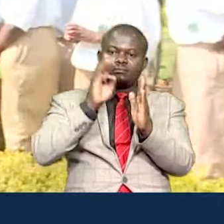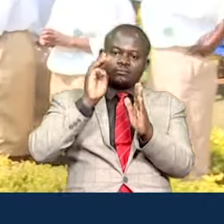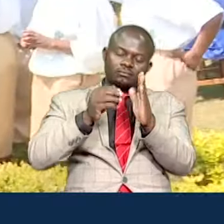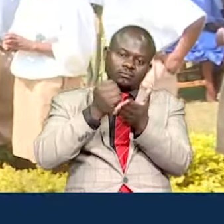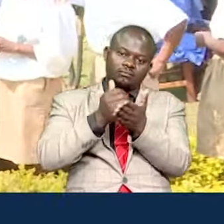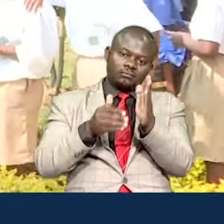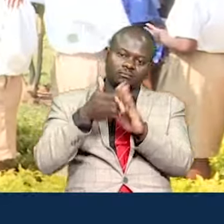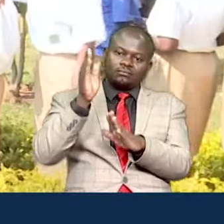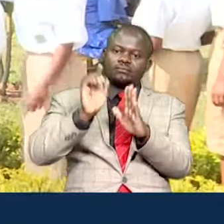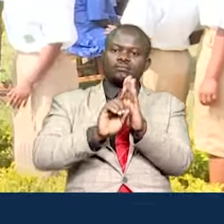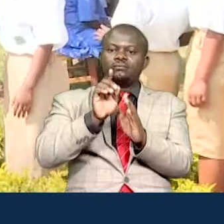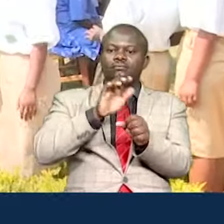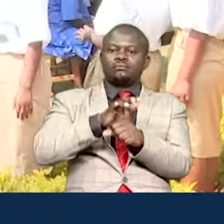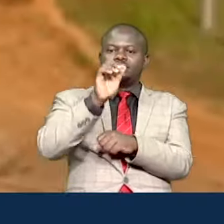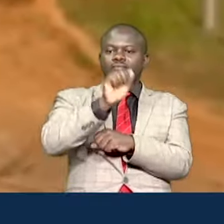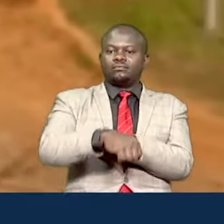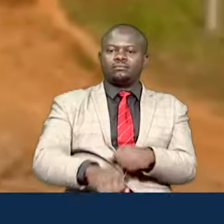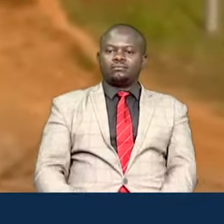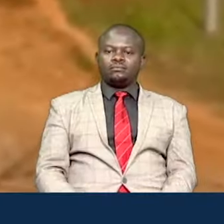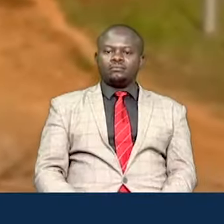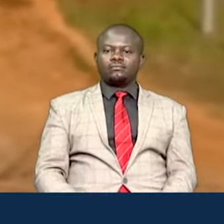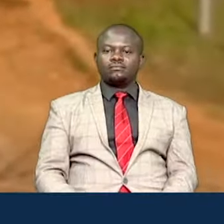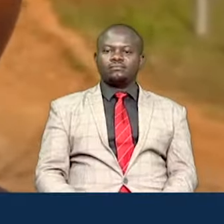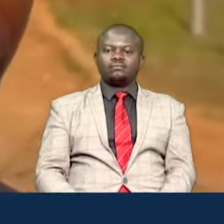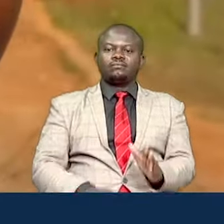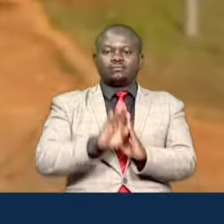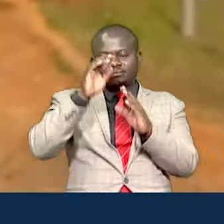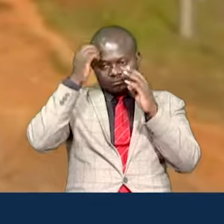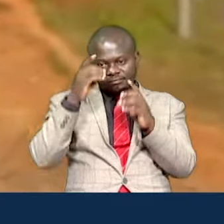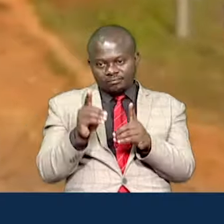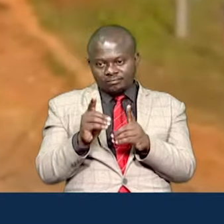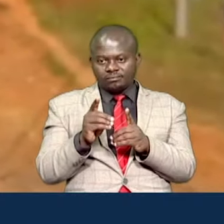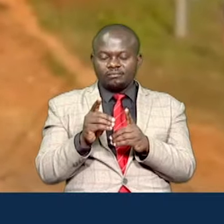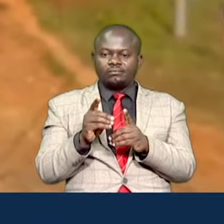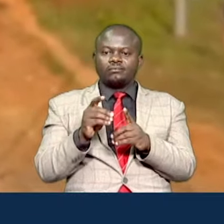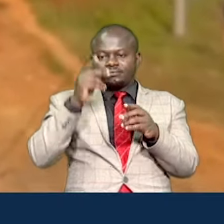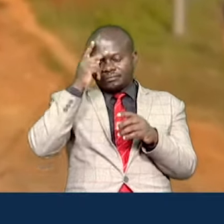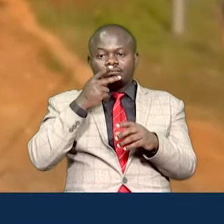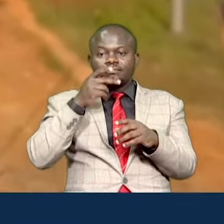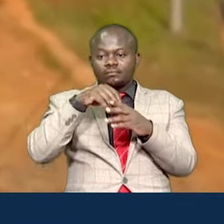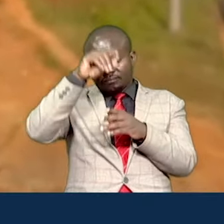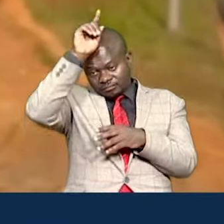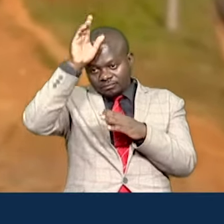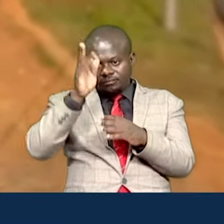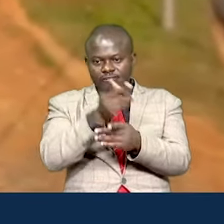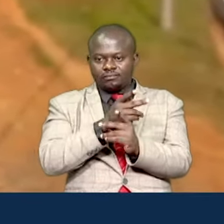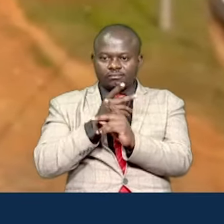iterambere ryabo kurushaho guteza imbere uburezi umubyeyi mu cyaro